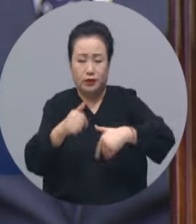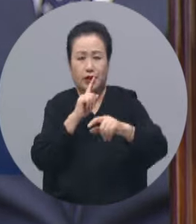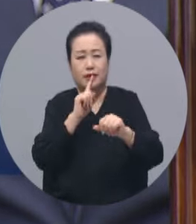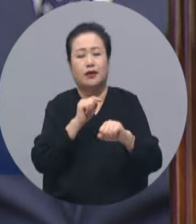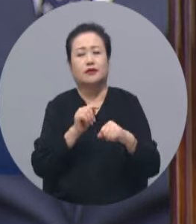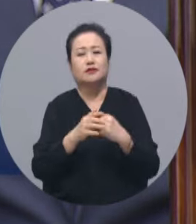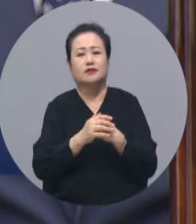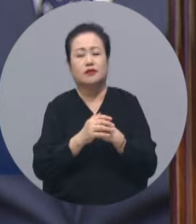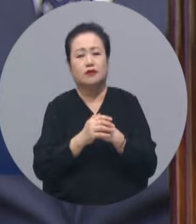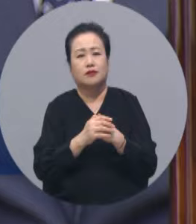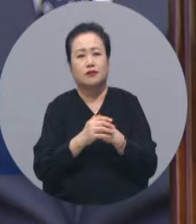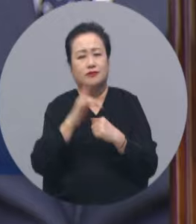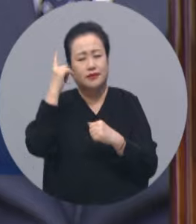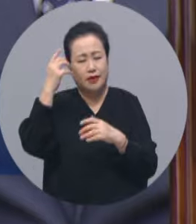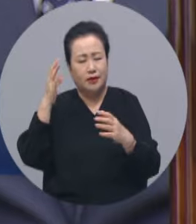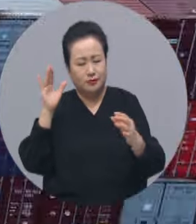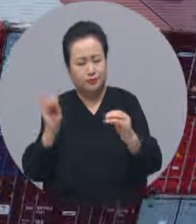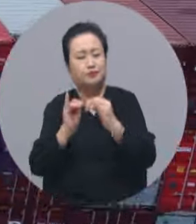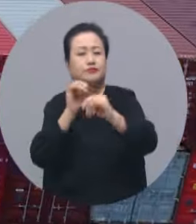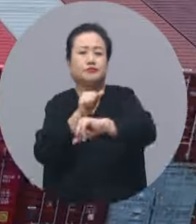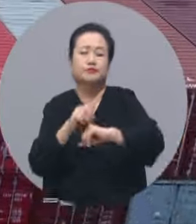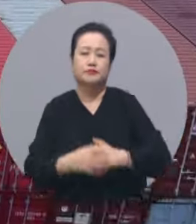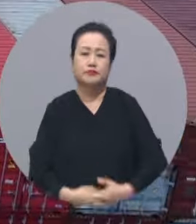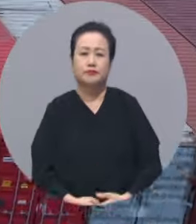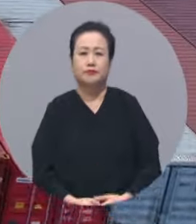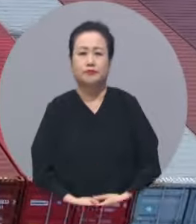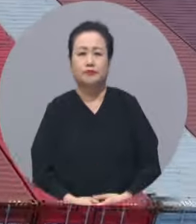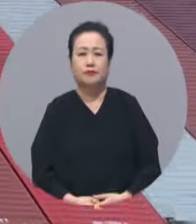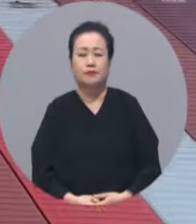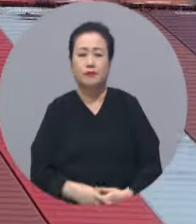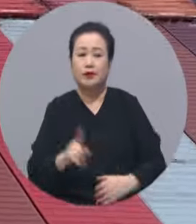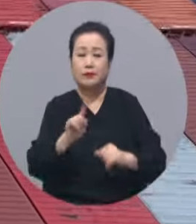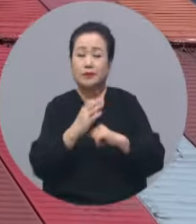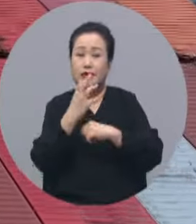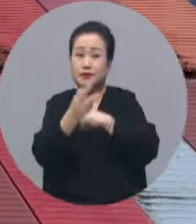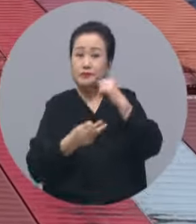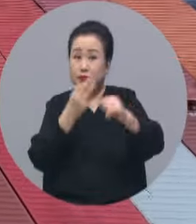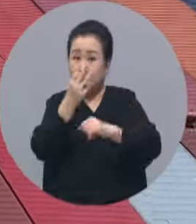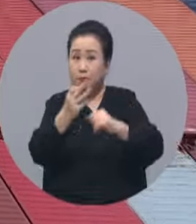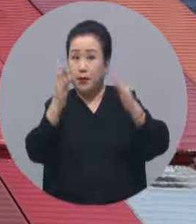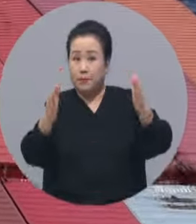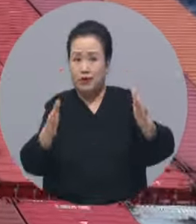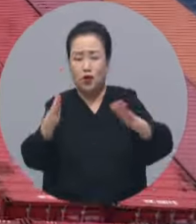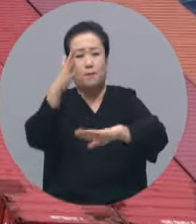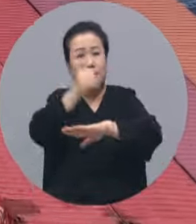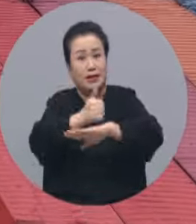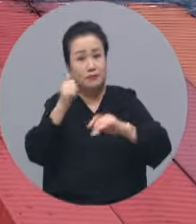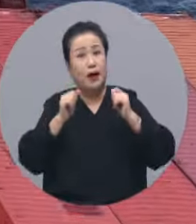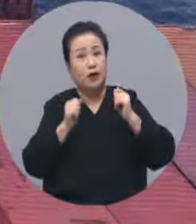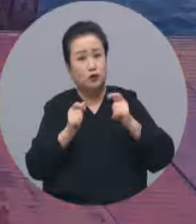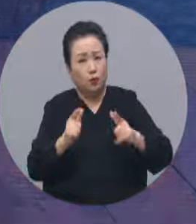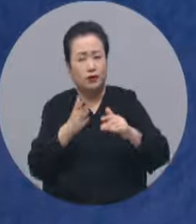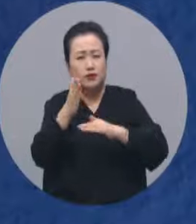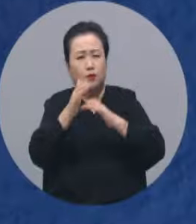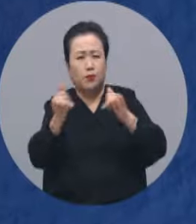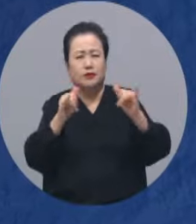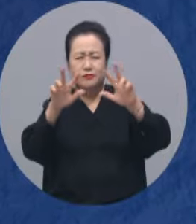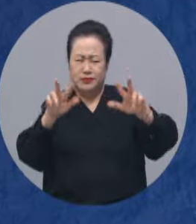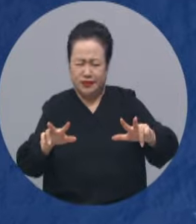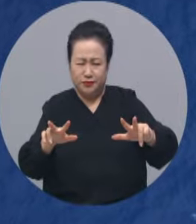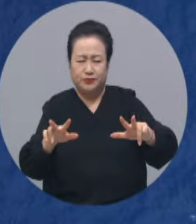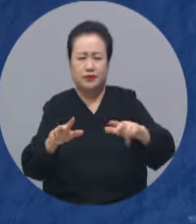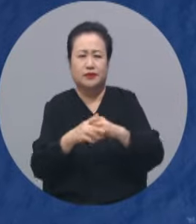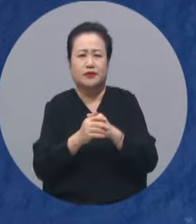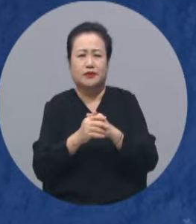부분에 대해서는 저희들이 인식을 같이 하고 있습니다. 어쩌면 13년 만에 찾아온 마지막 기회. 전문가들은 지금이